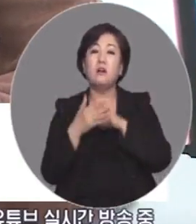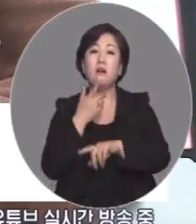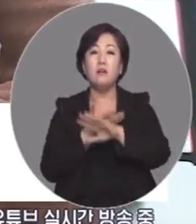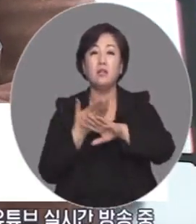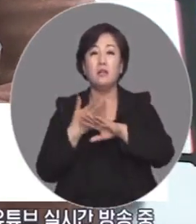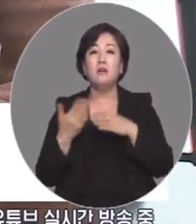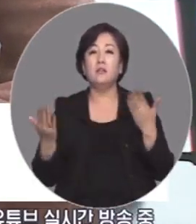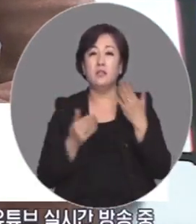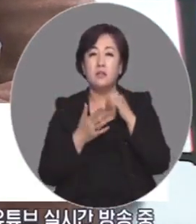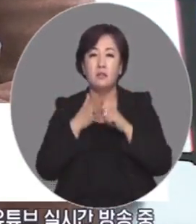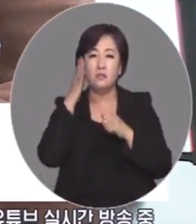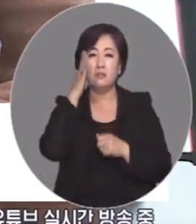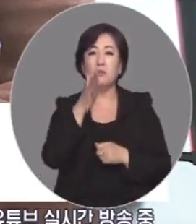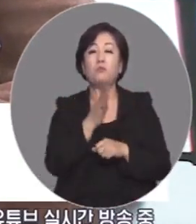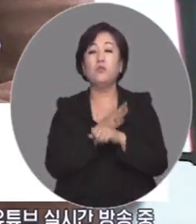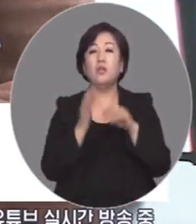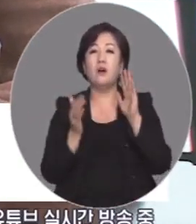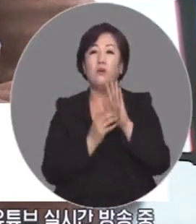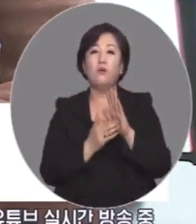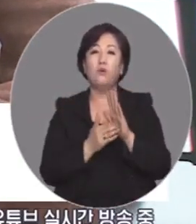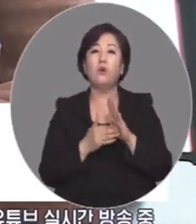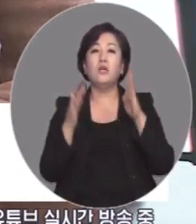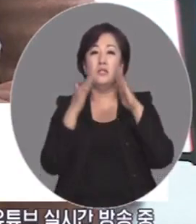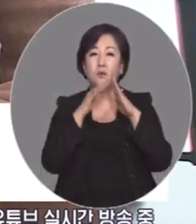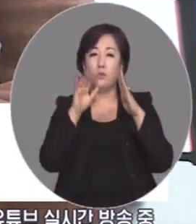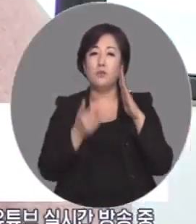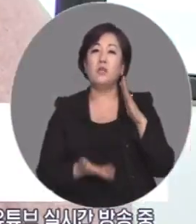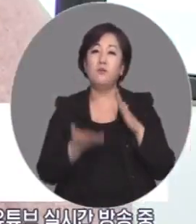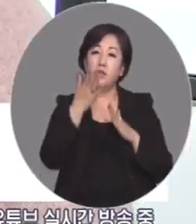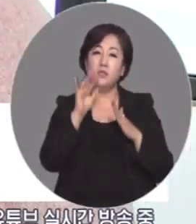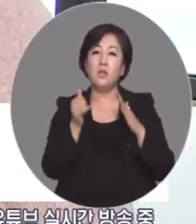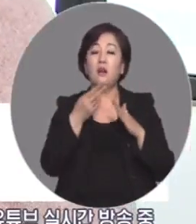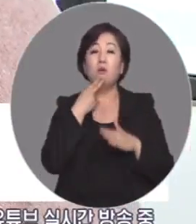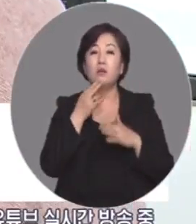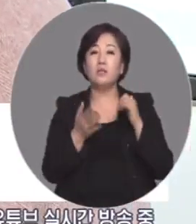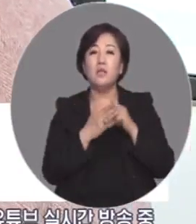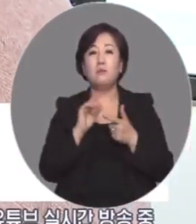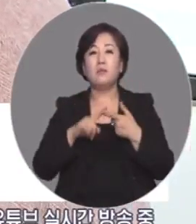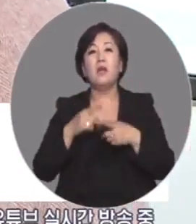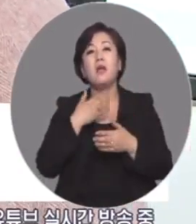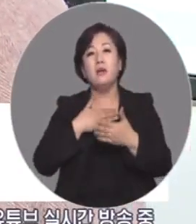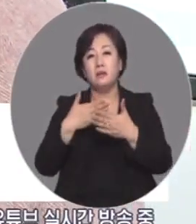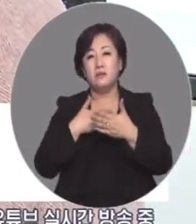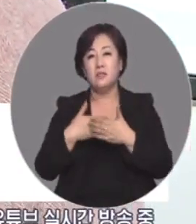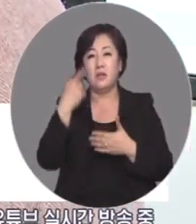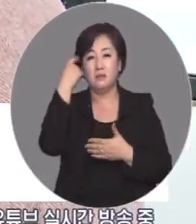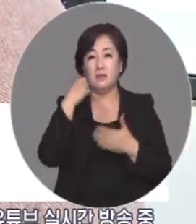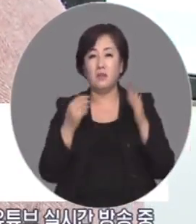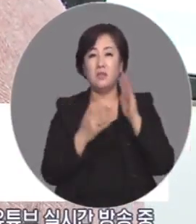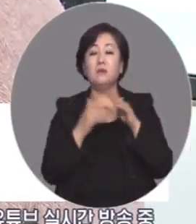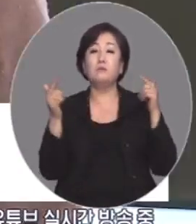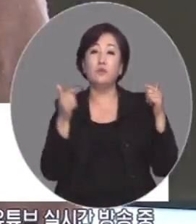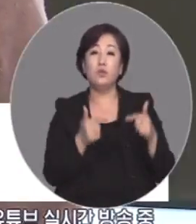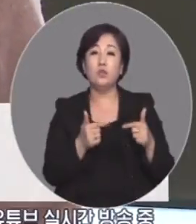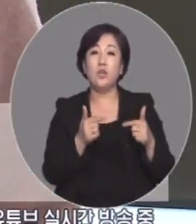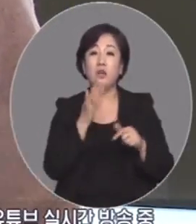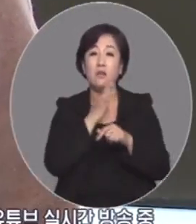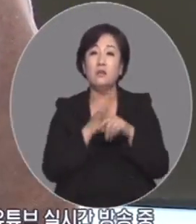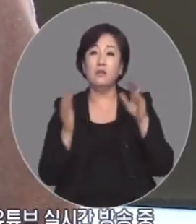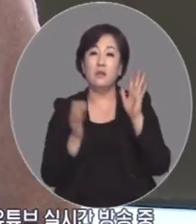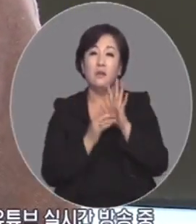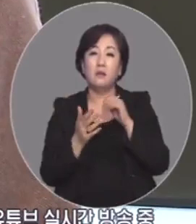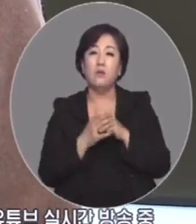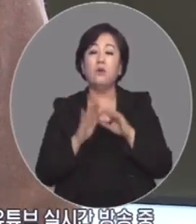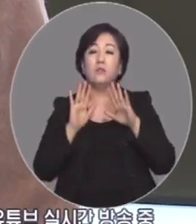있고, 장점으로는 아무래도 상사가 없는 곳에서 일을 하다 보니까 업무 간 긴장감이 조금 줄어든다고 생각을 하고 있고요.